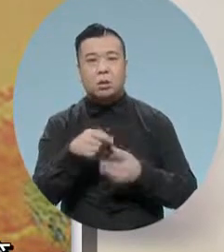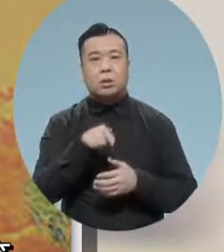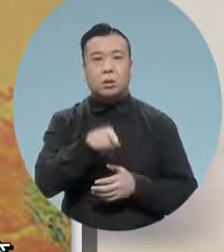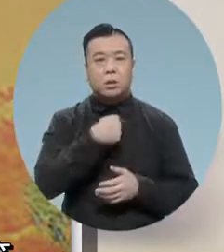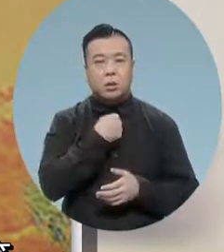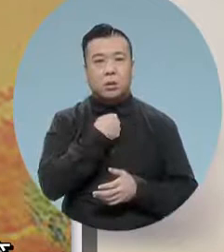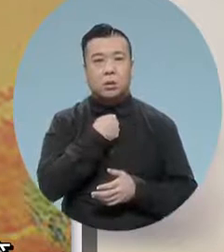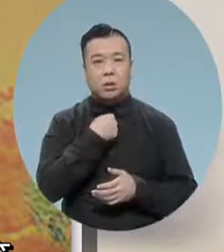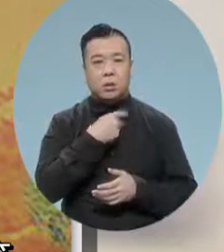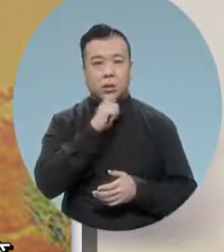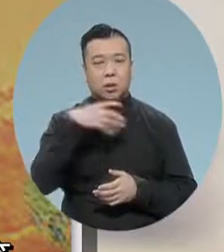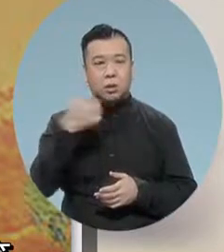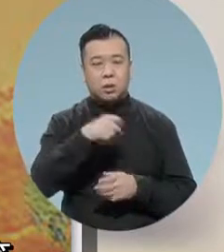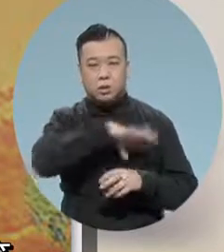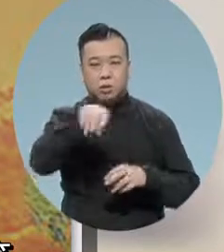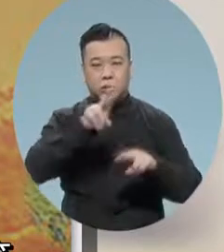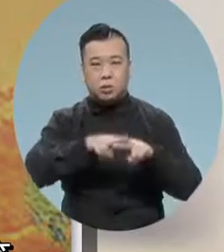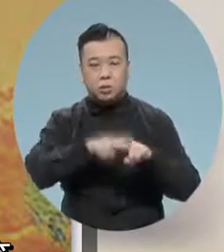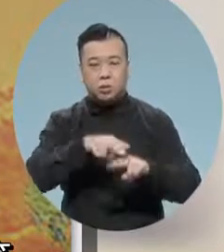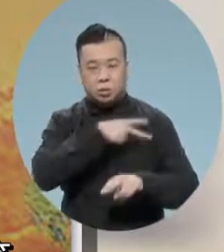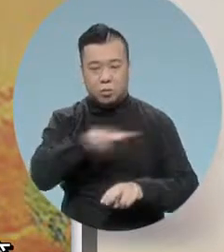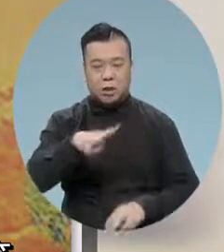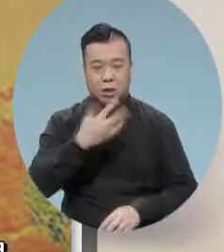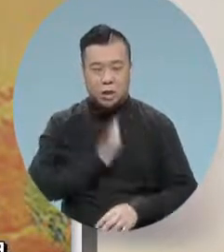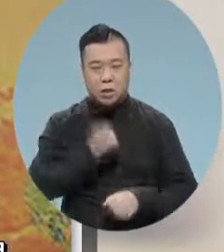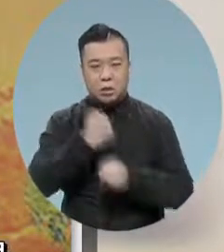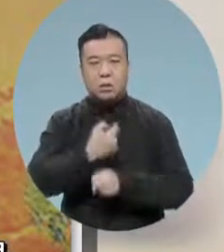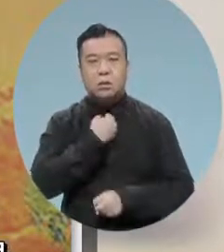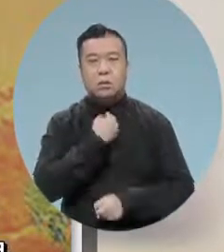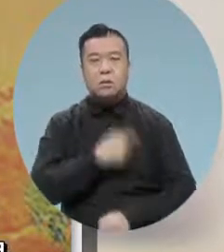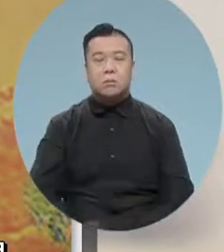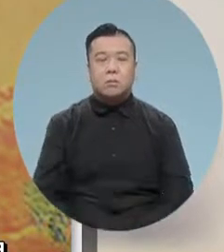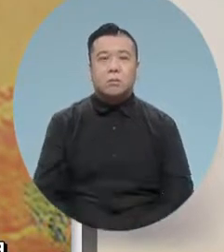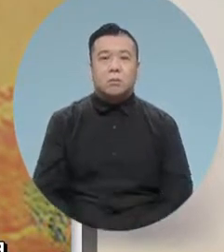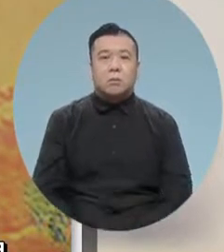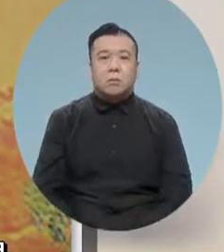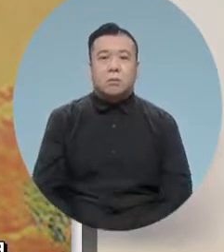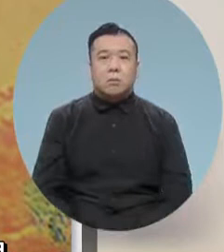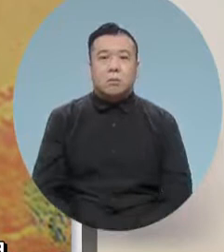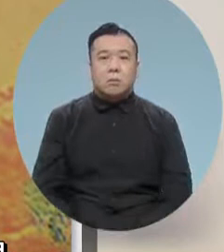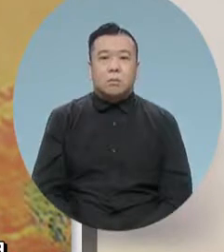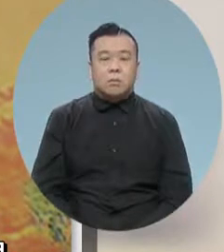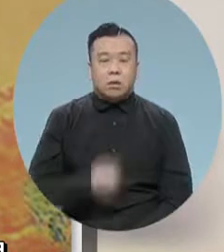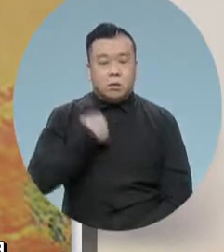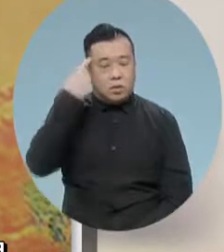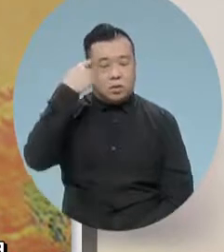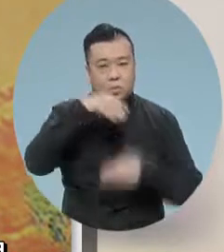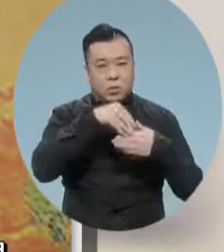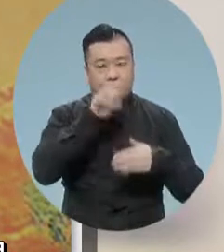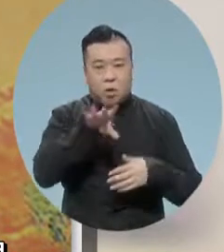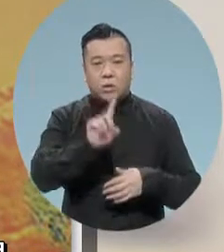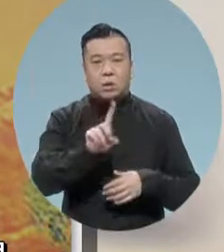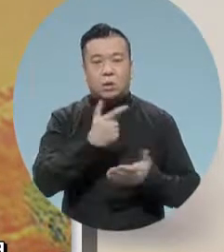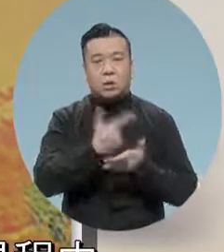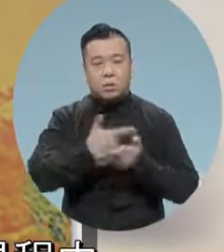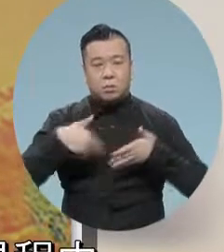係即係具有一啲全中國人民嘅共同義務等等。好啦，嚟到呢度咧，我諗想帶出嘅一個好重